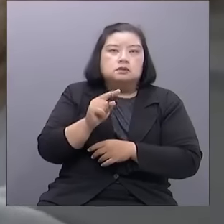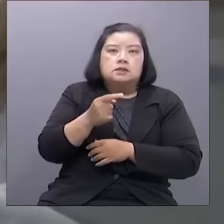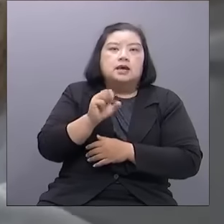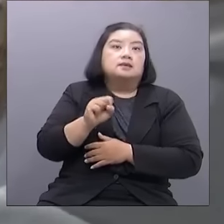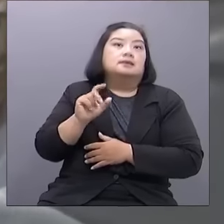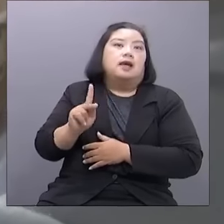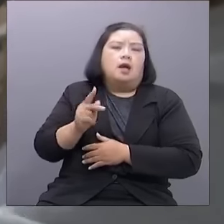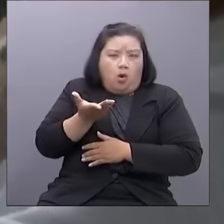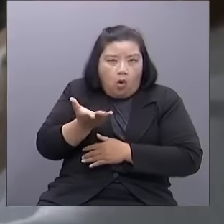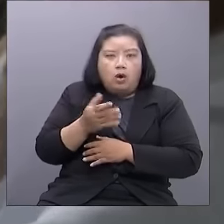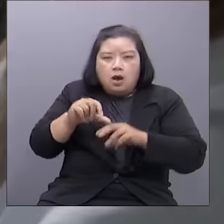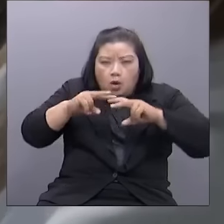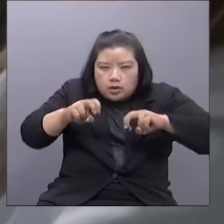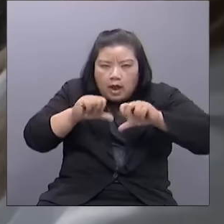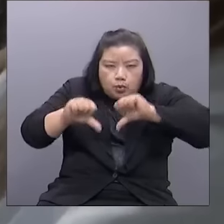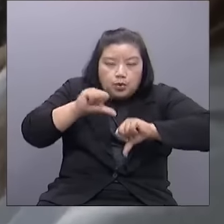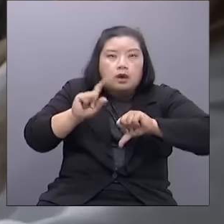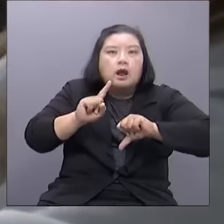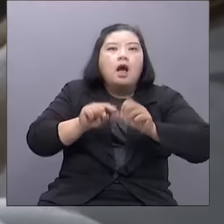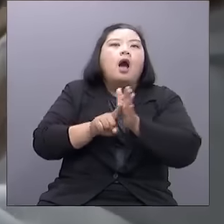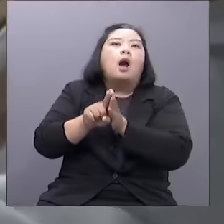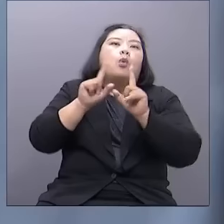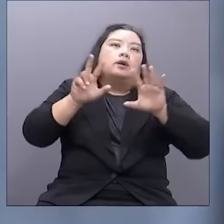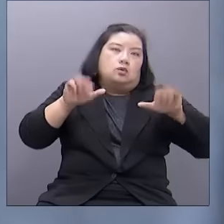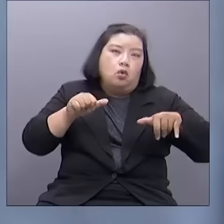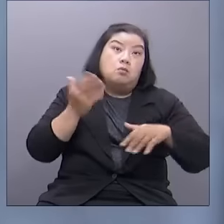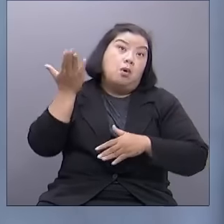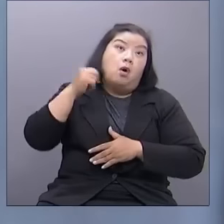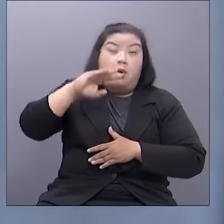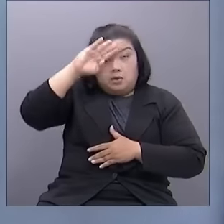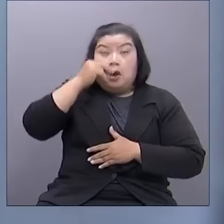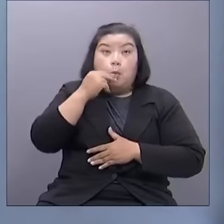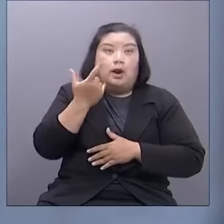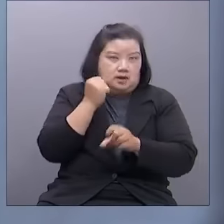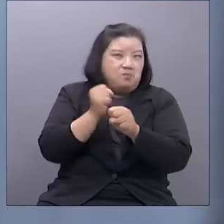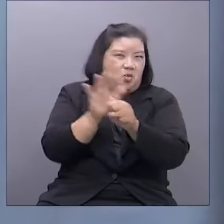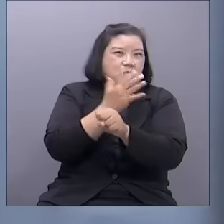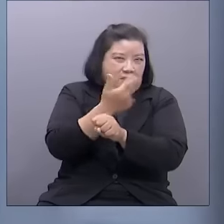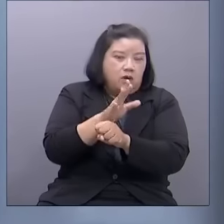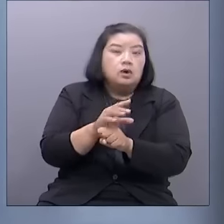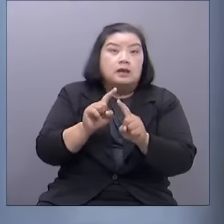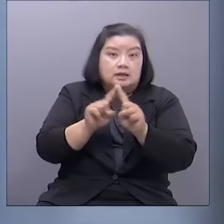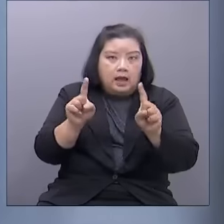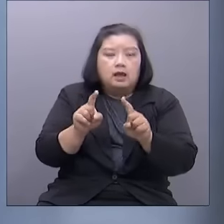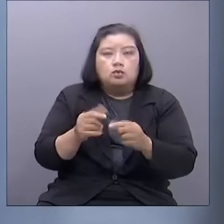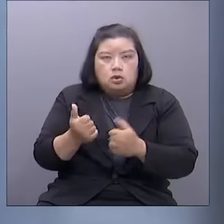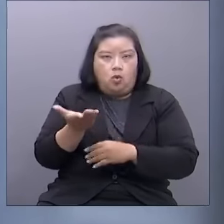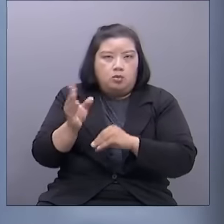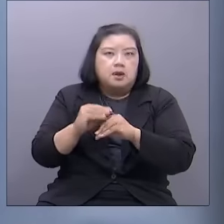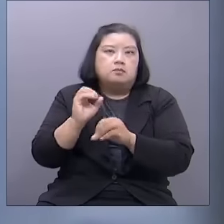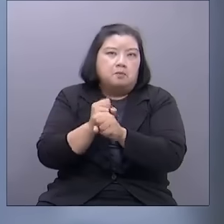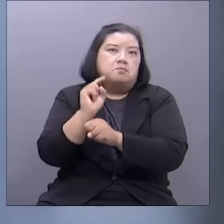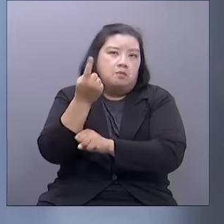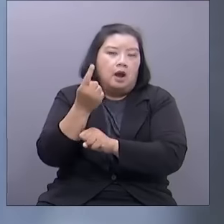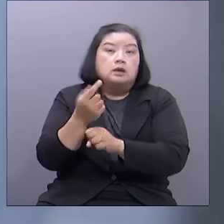หวัดนกหลังผลิตวัคซีนไข้หวัดใหญ่ตามฤดูกาลครบตามแผนแล้วค่ะขณะที่สหภาพยุโรปเองกำลังเตรียม